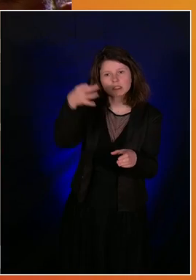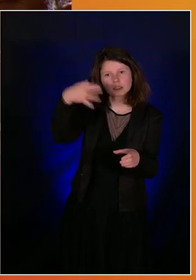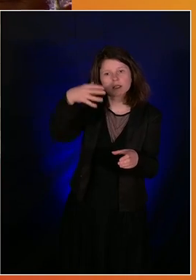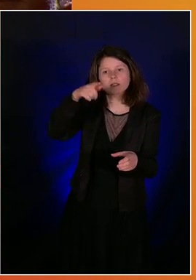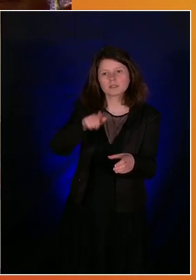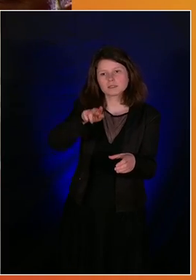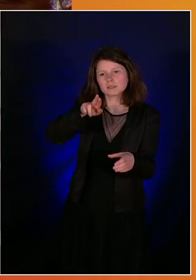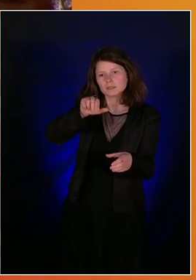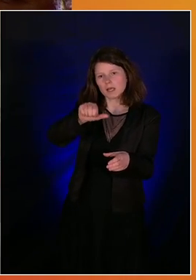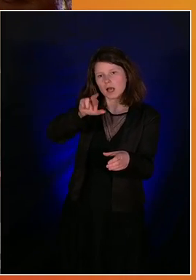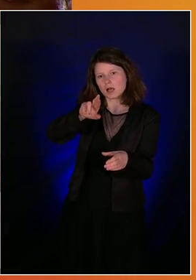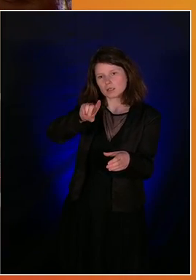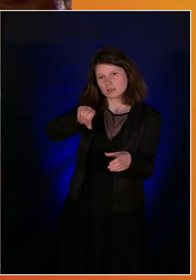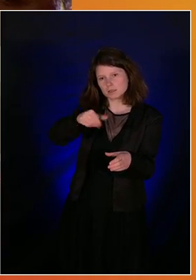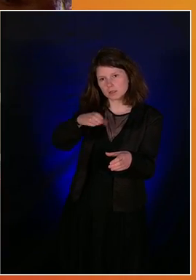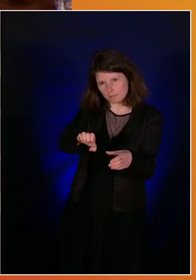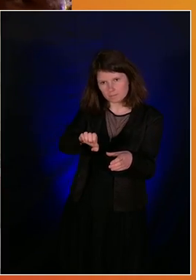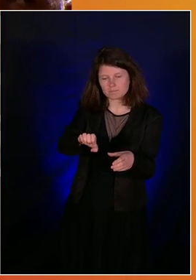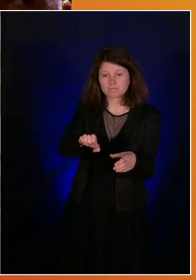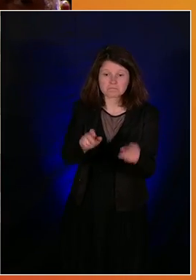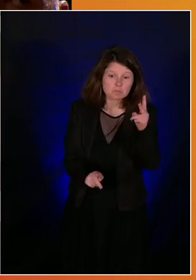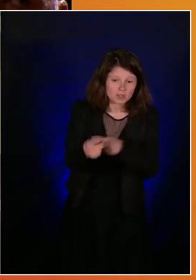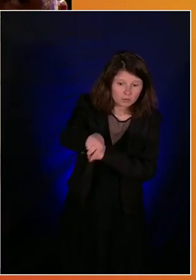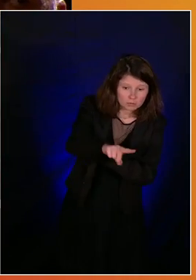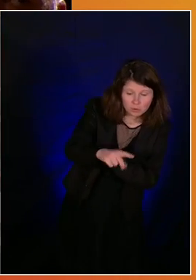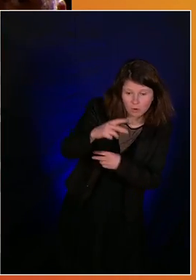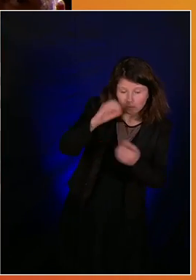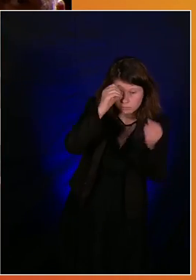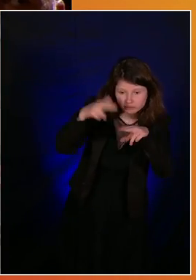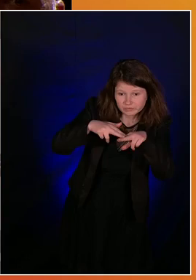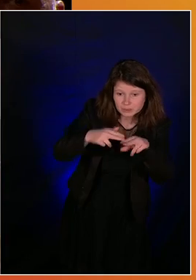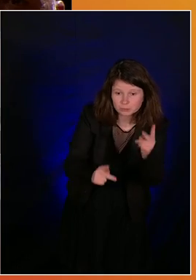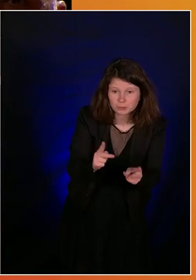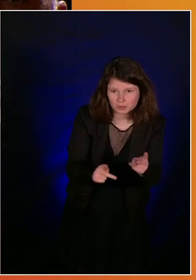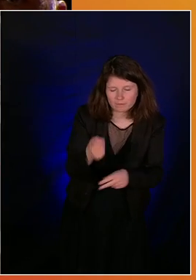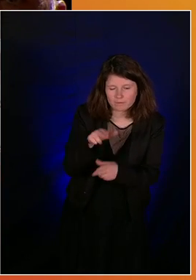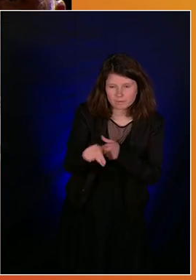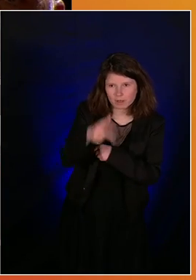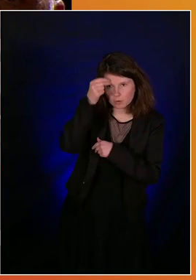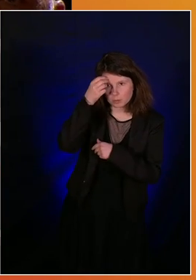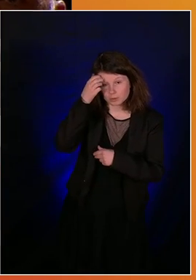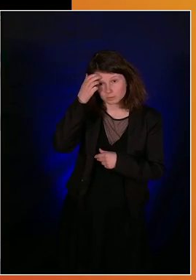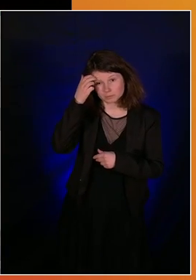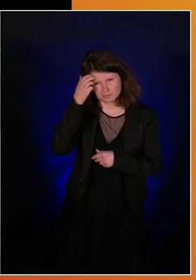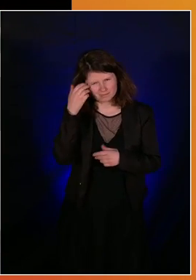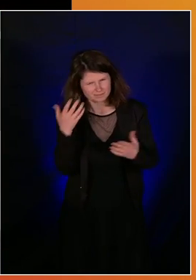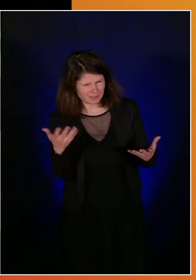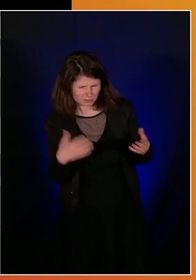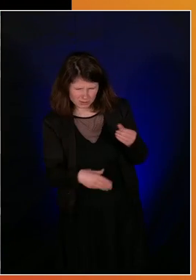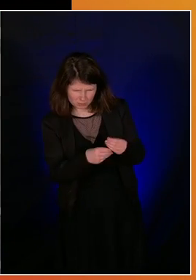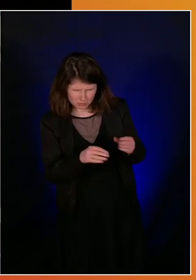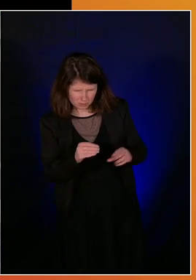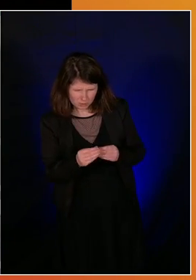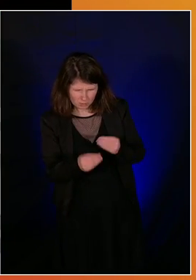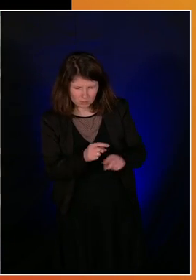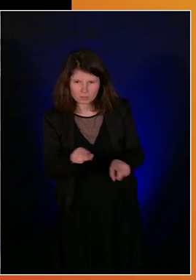parle pas peut-être à beaucoup de monde ici vous allez comprendre attends est-ce que c'est un amendement pas le